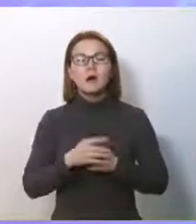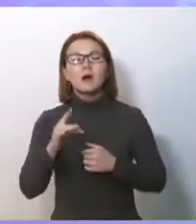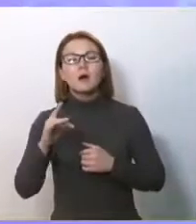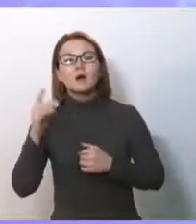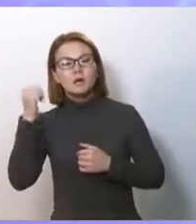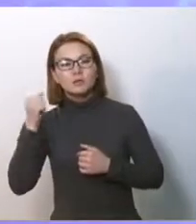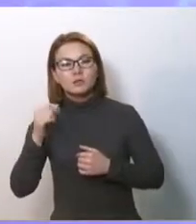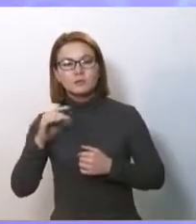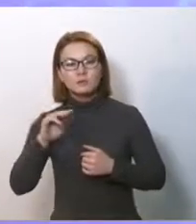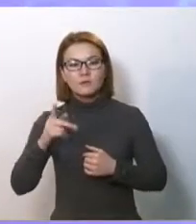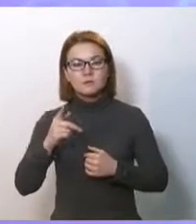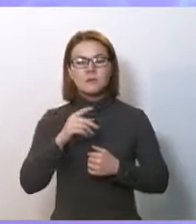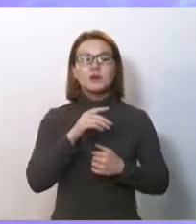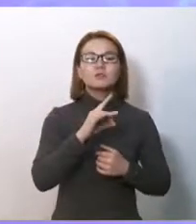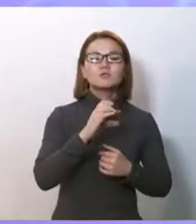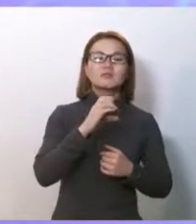расчесывать – расчесываться,